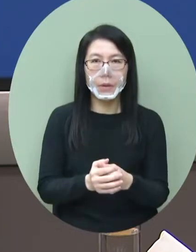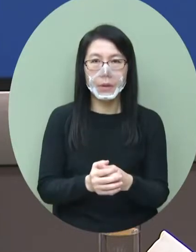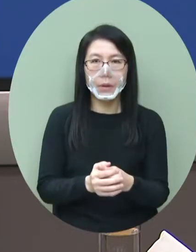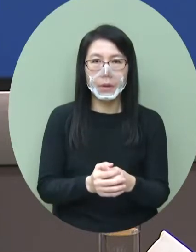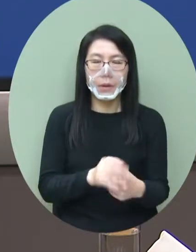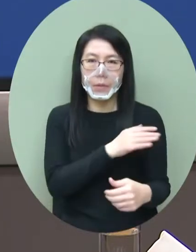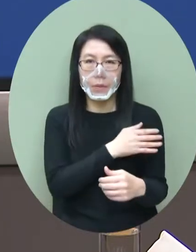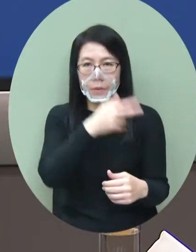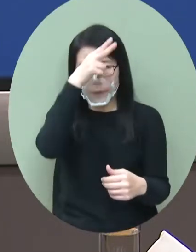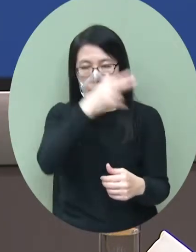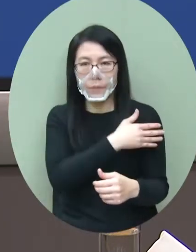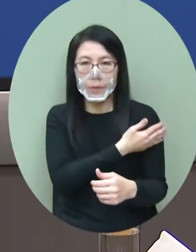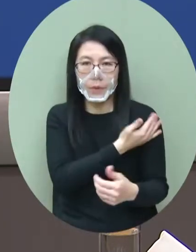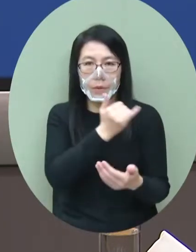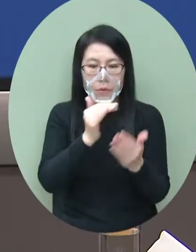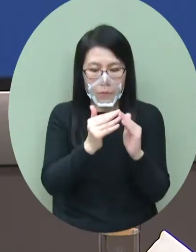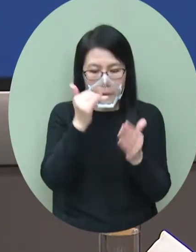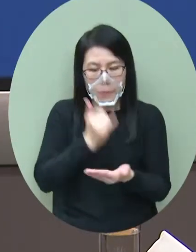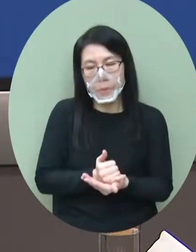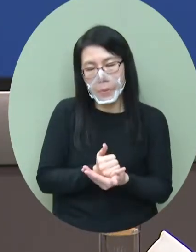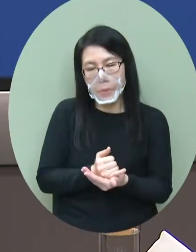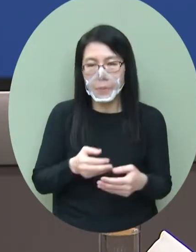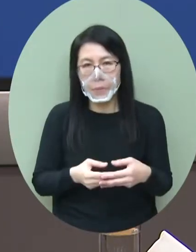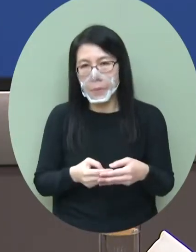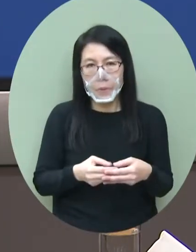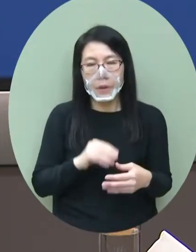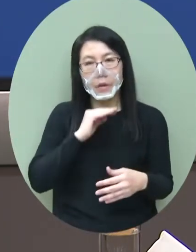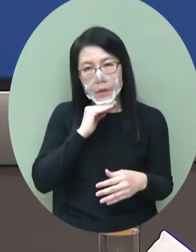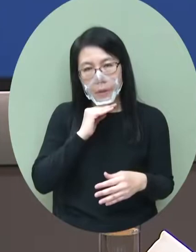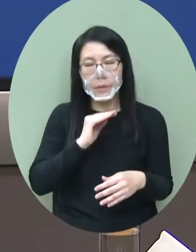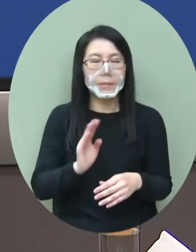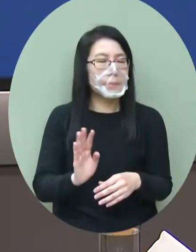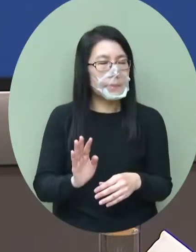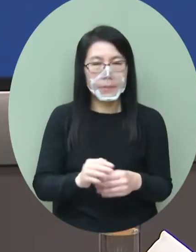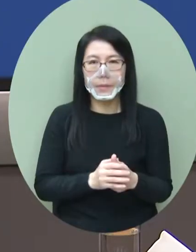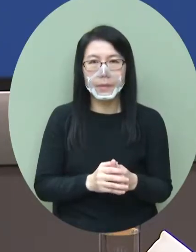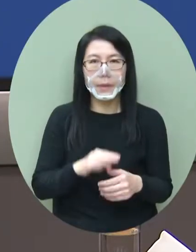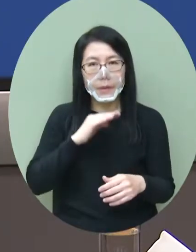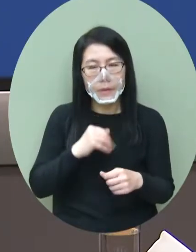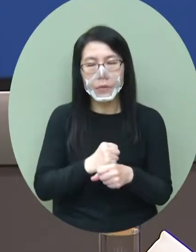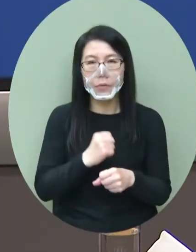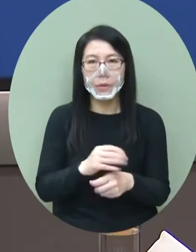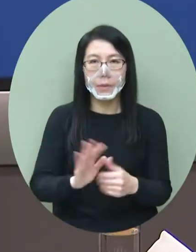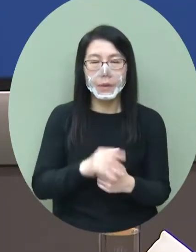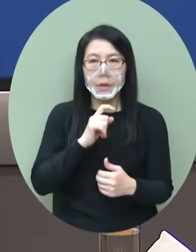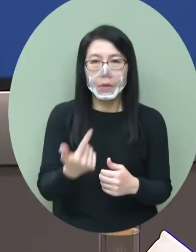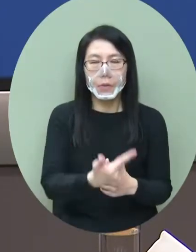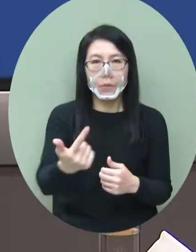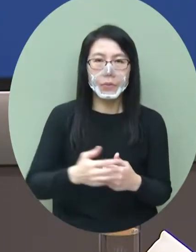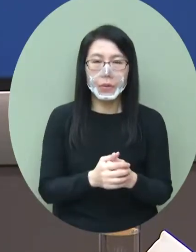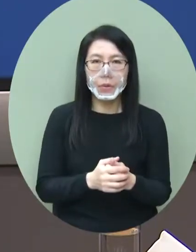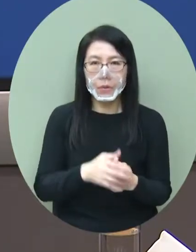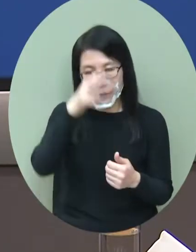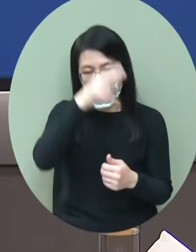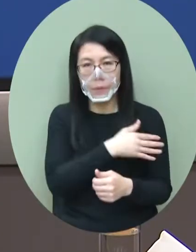情做，或者是在家里等事情做哈。但反而我们也有不少的公务员也感染了，或者